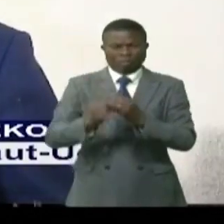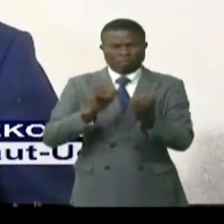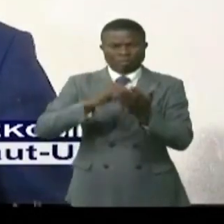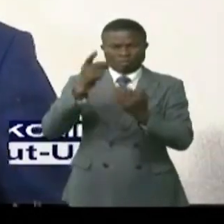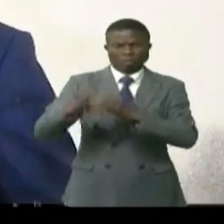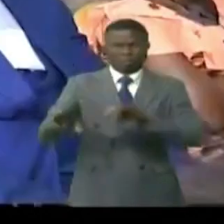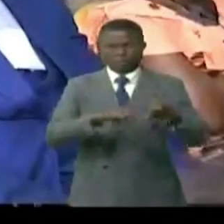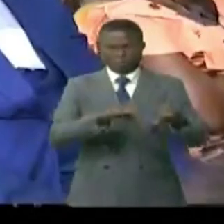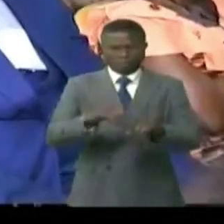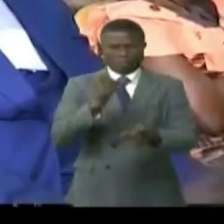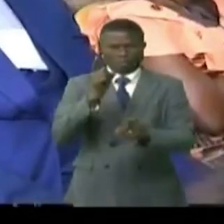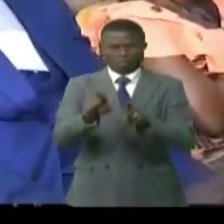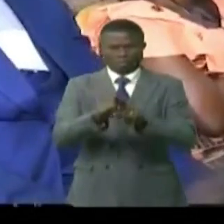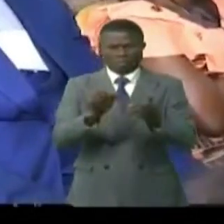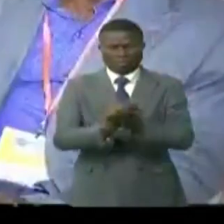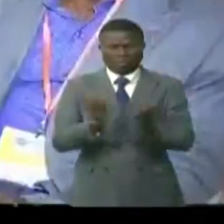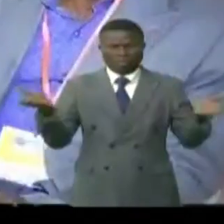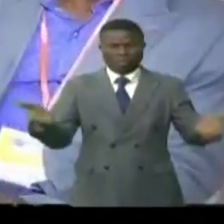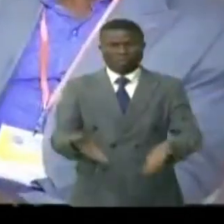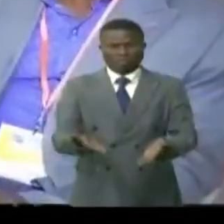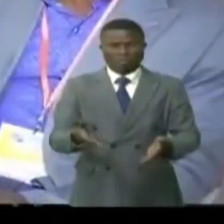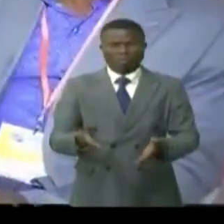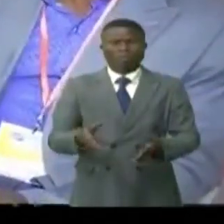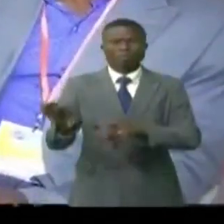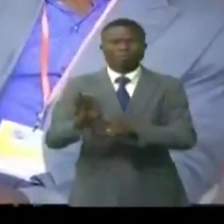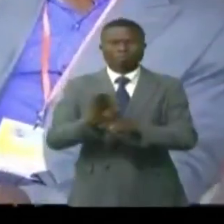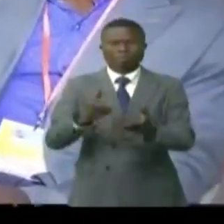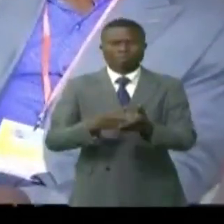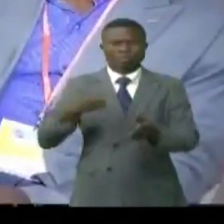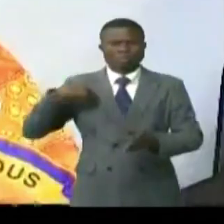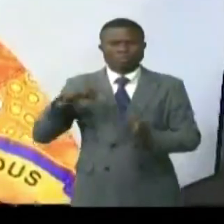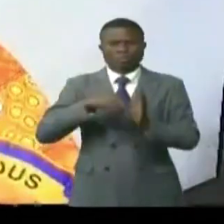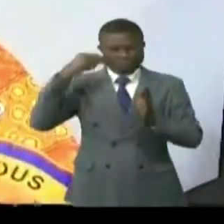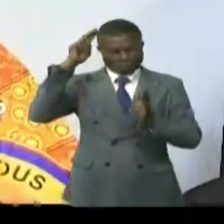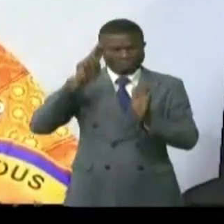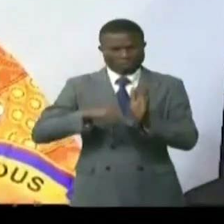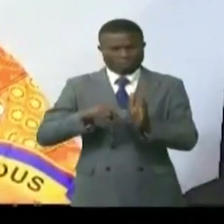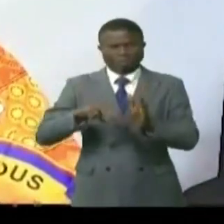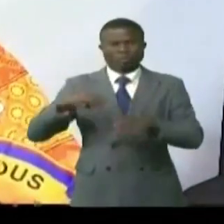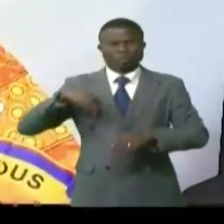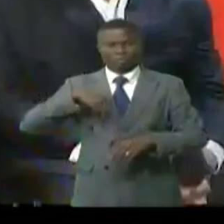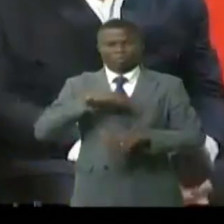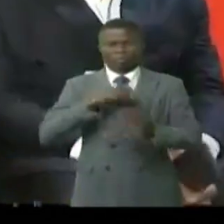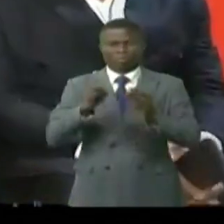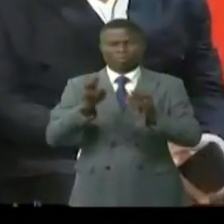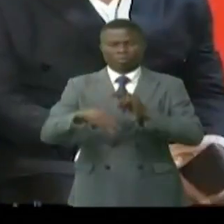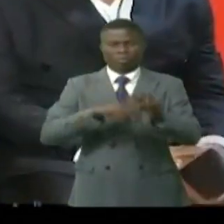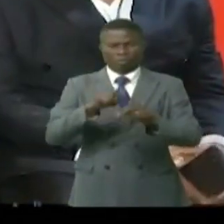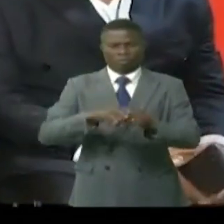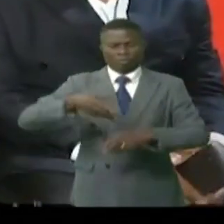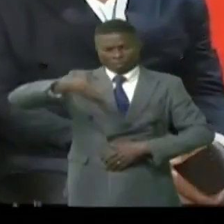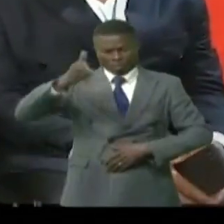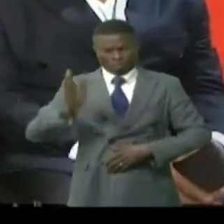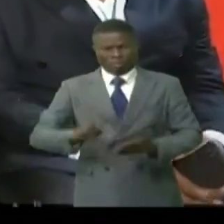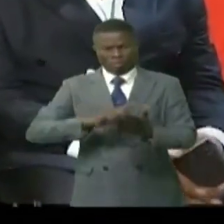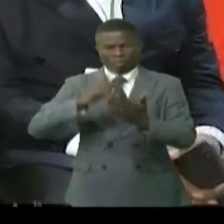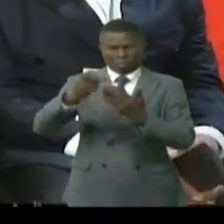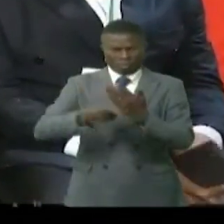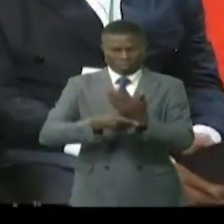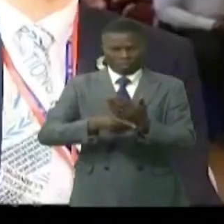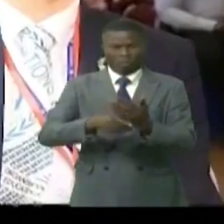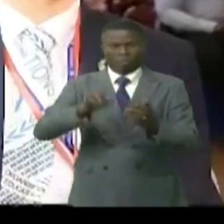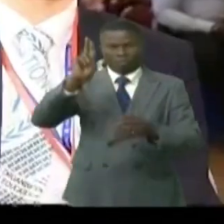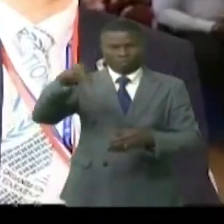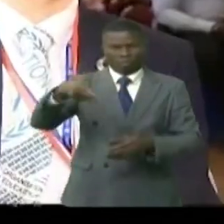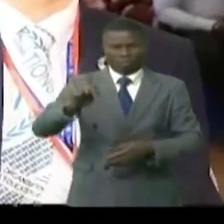d'action prioritaire. Participent à cette cérémonie les membres du gouvernement et de l'Assemblée provinciale, des experts du ministère national du plan et ceux du